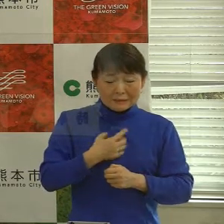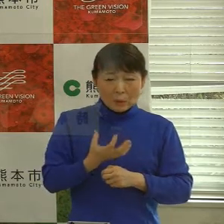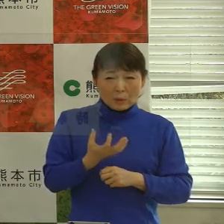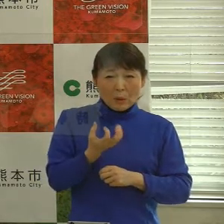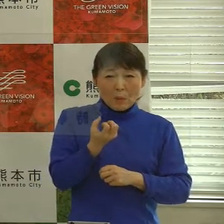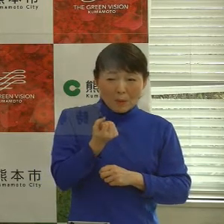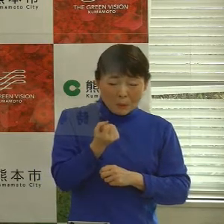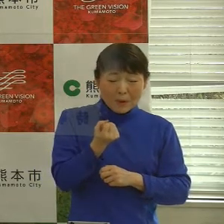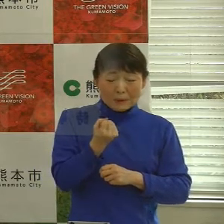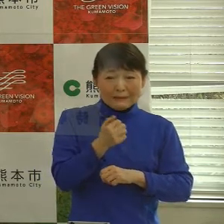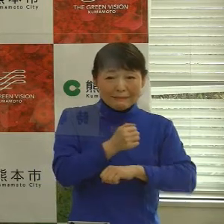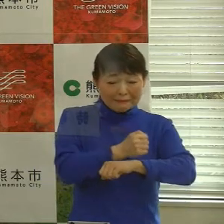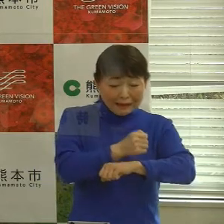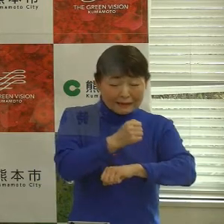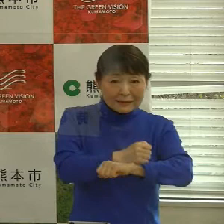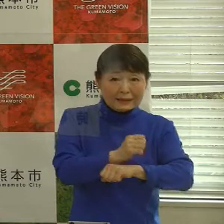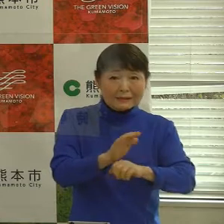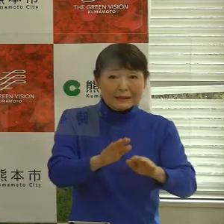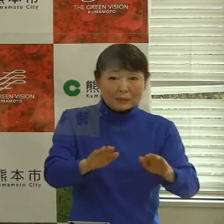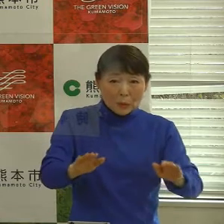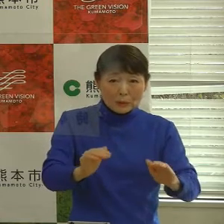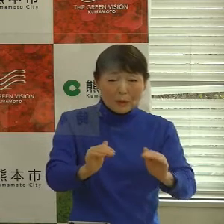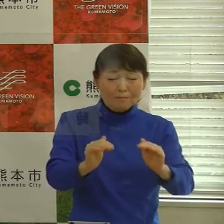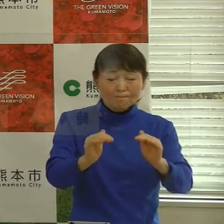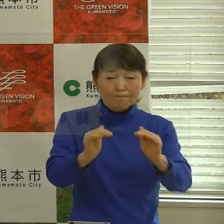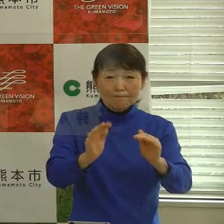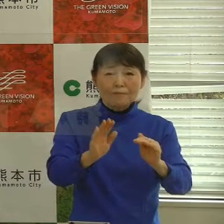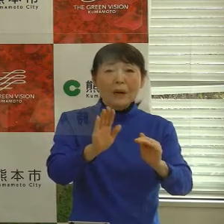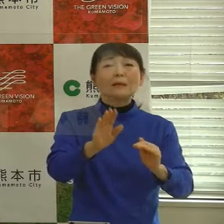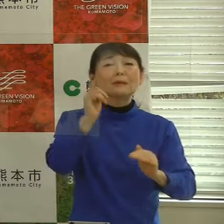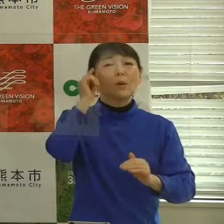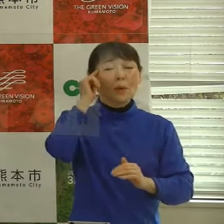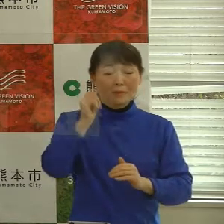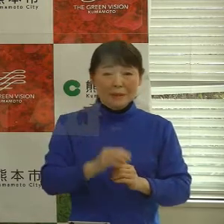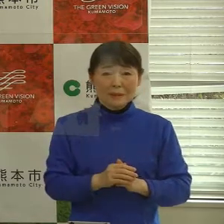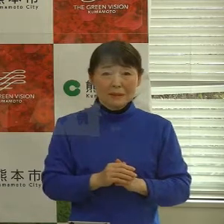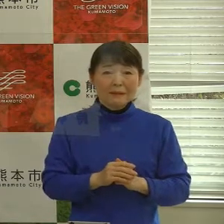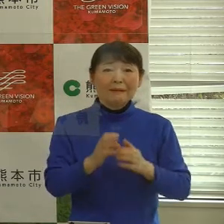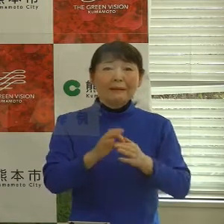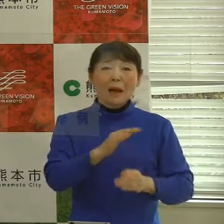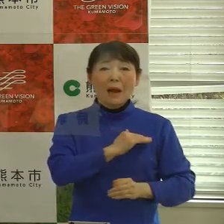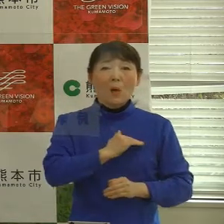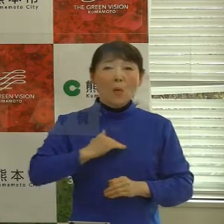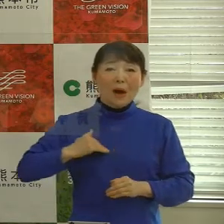らっしゃると思いますので、そういう皆さんに対してですね、やっぱり我々としても、